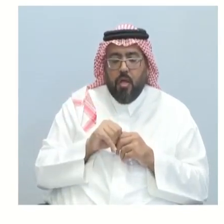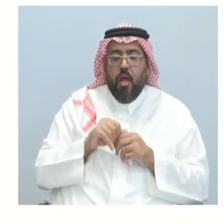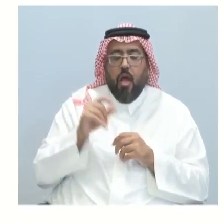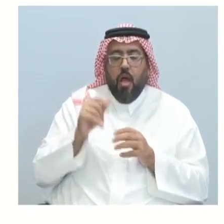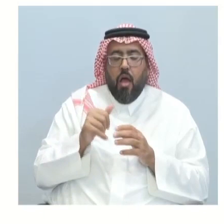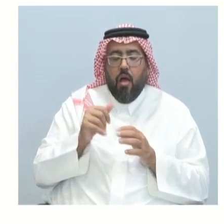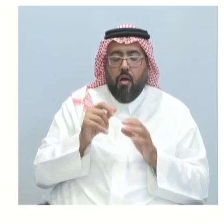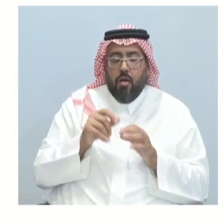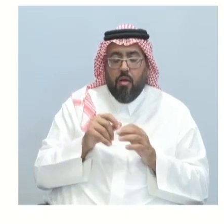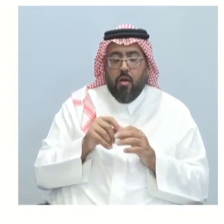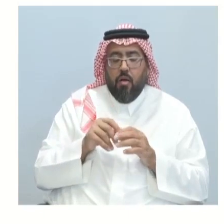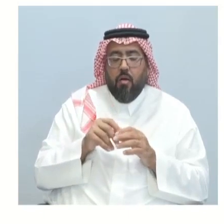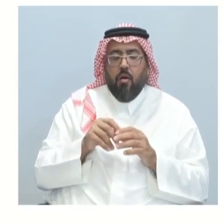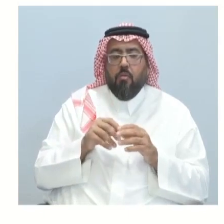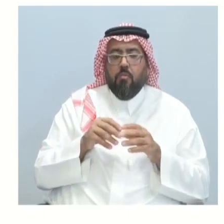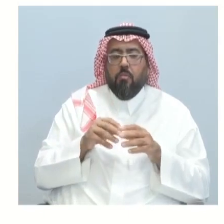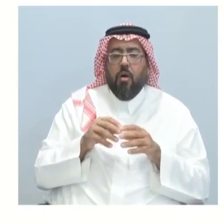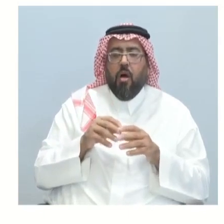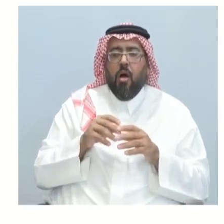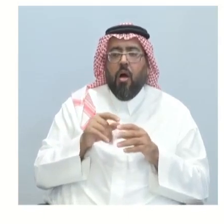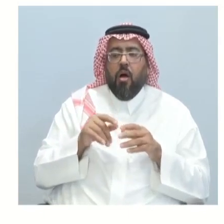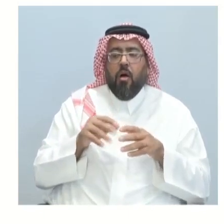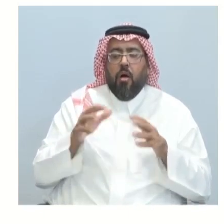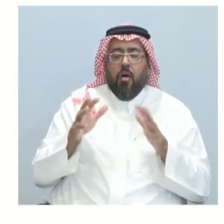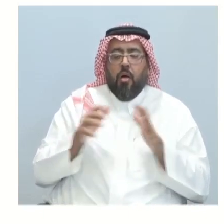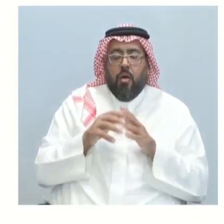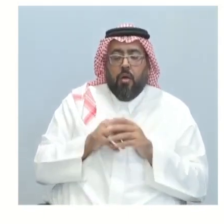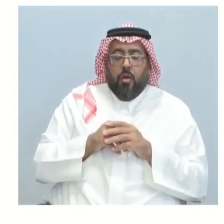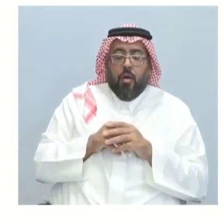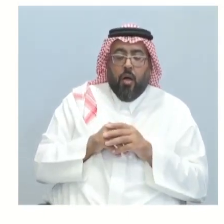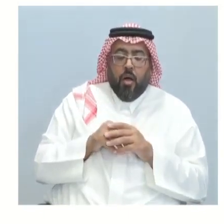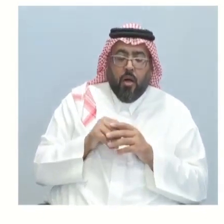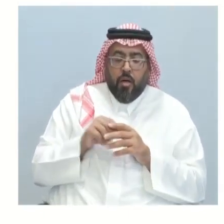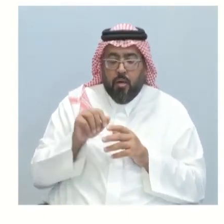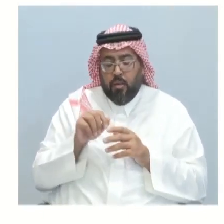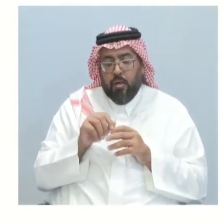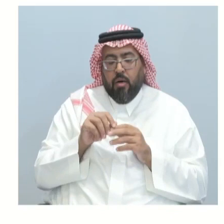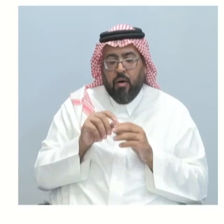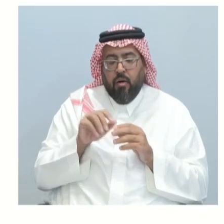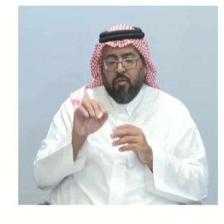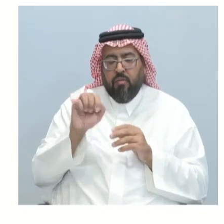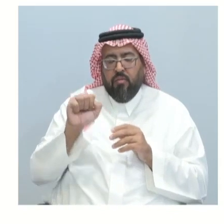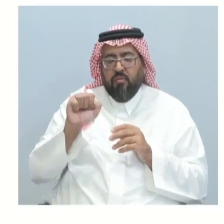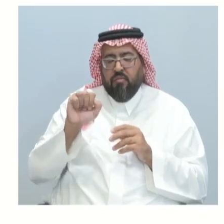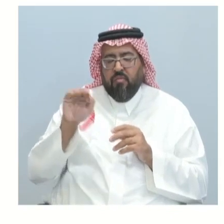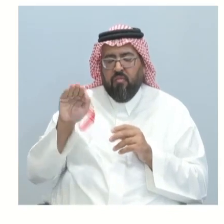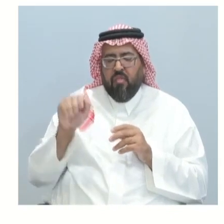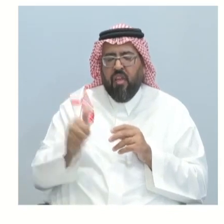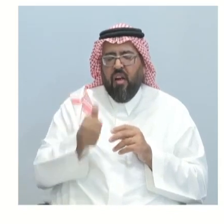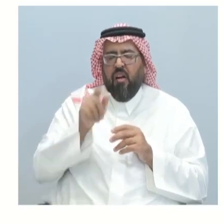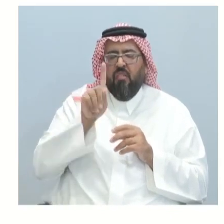والبذل وغير ذلك من المعاني الرائعه الساميه الجميله لاحظوا قلنا صحابتي يعني